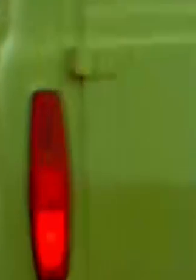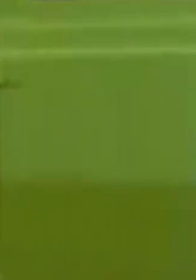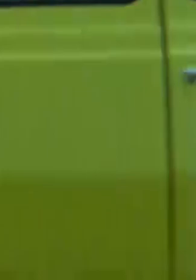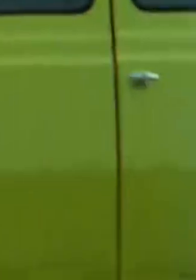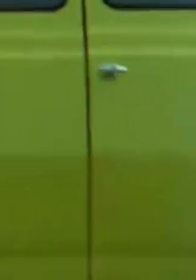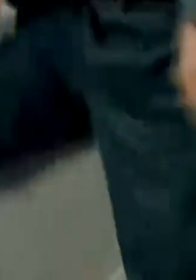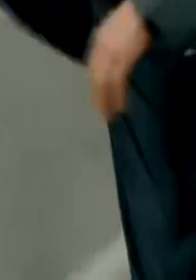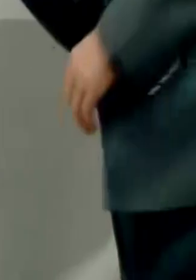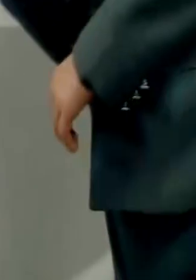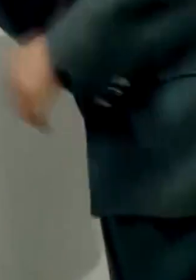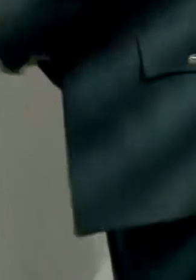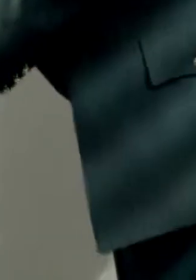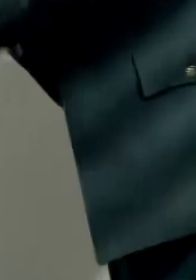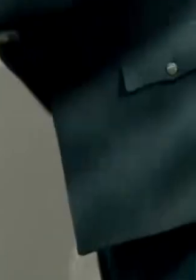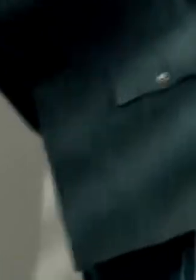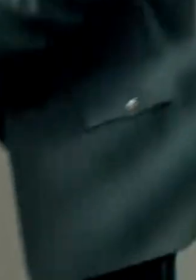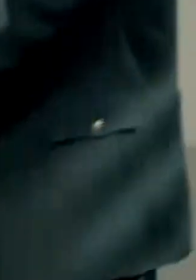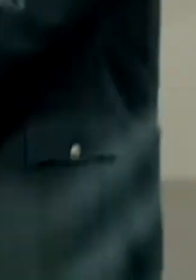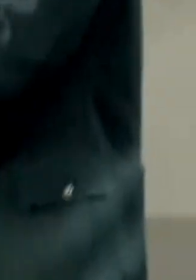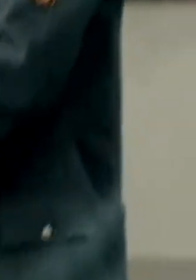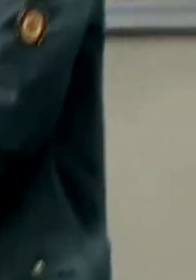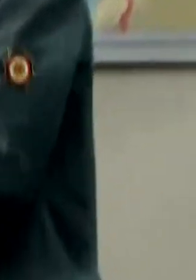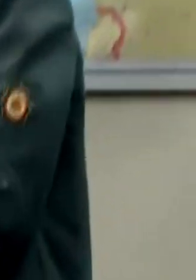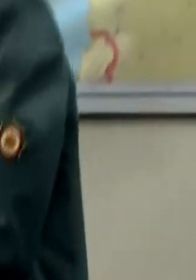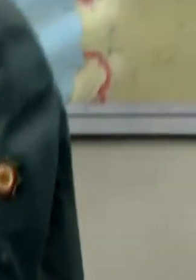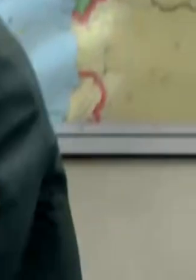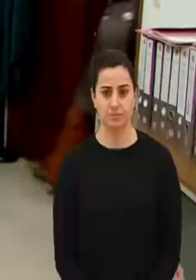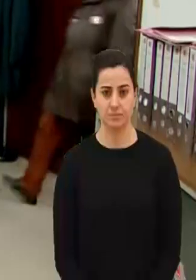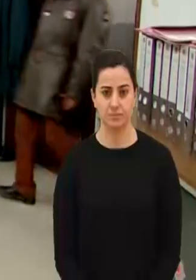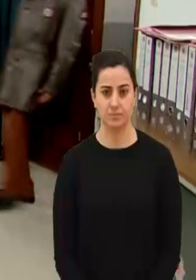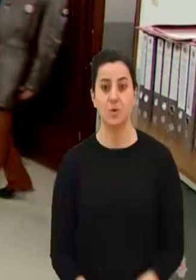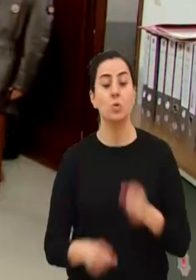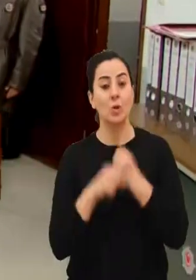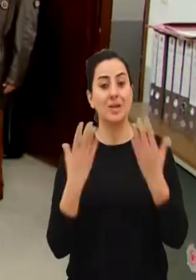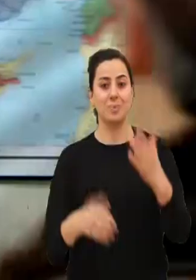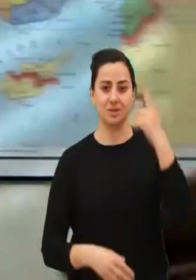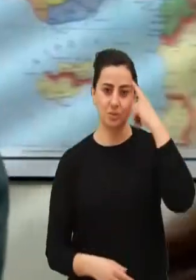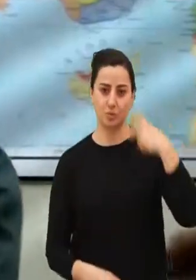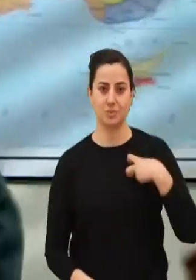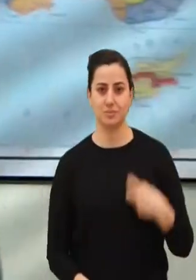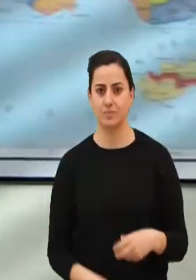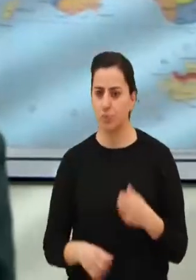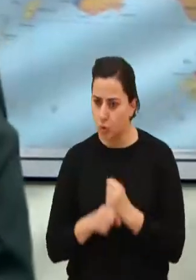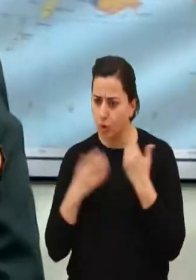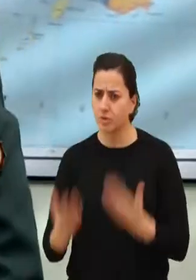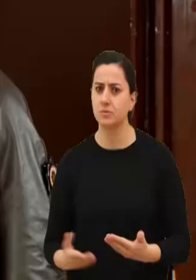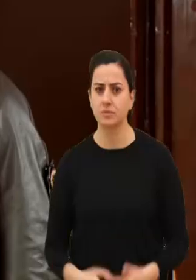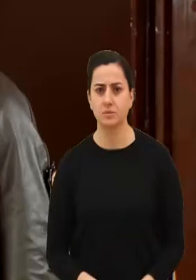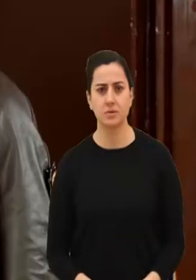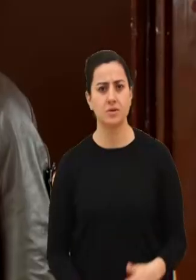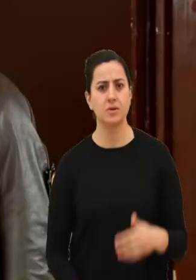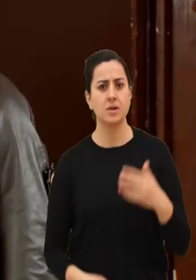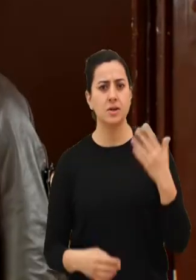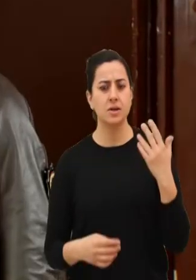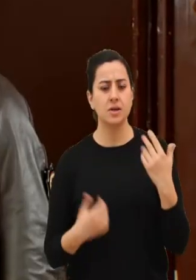İstanbul yeni bir güne uyandı. Zayağını masaya koyup çorabını çekti. Günaydın başkomiserim. Günaydın Beşir. Karı